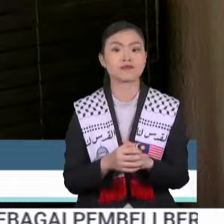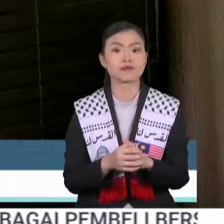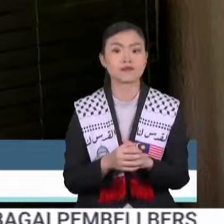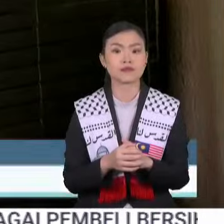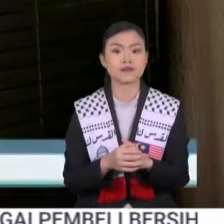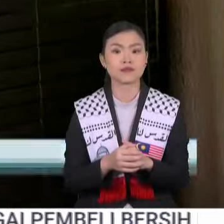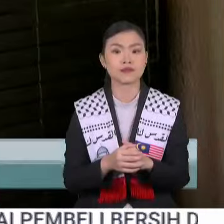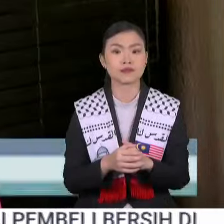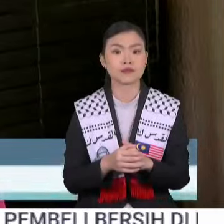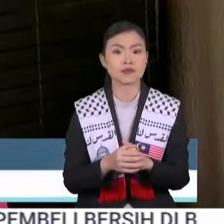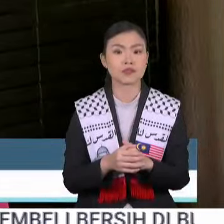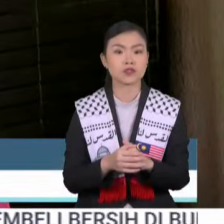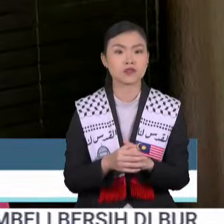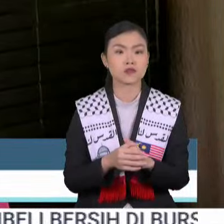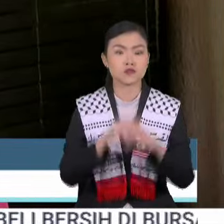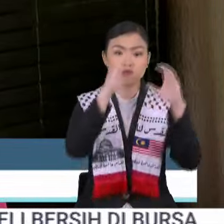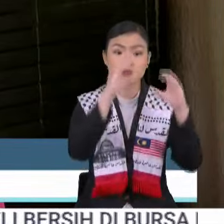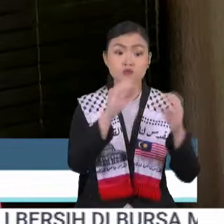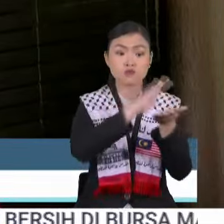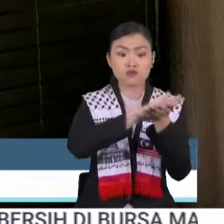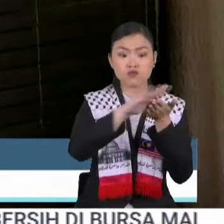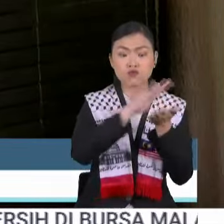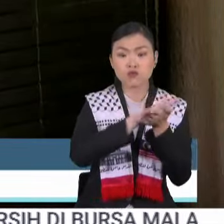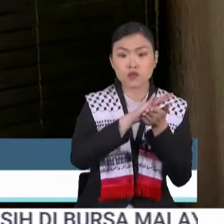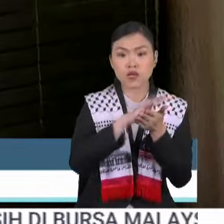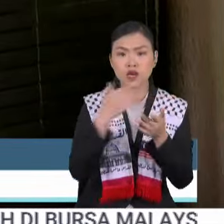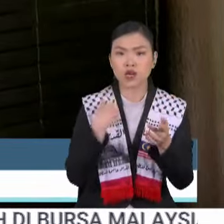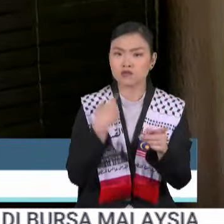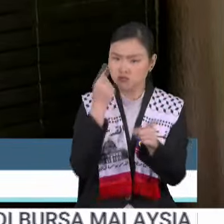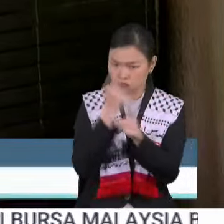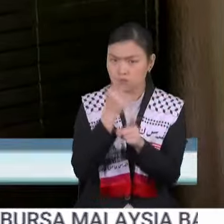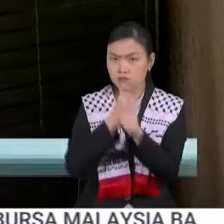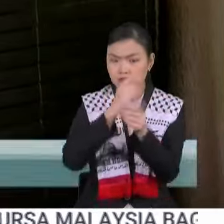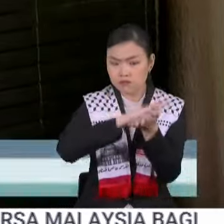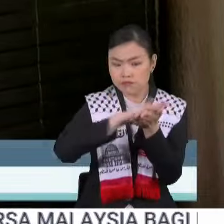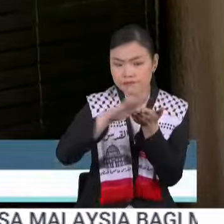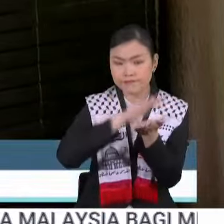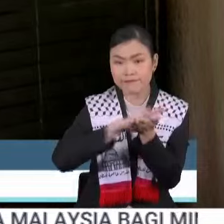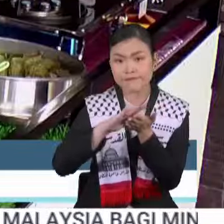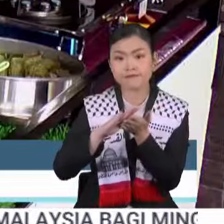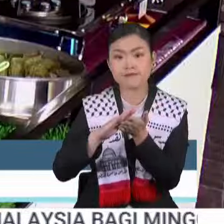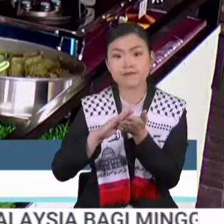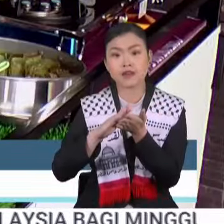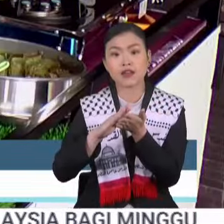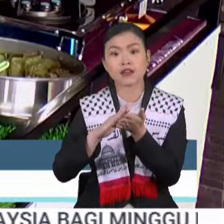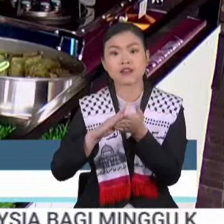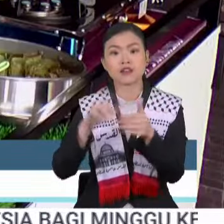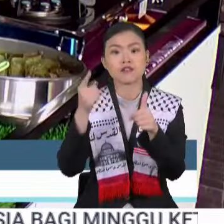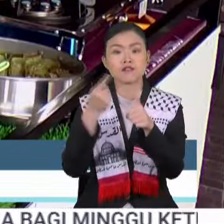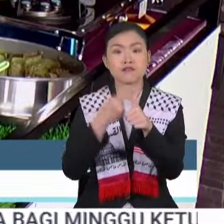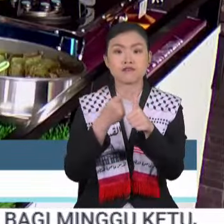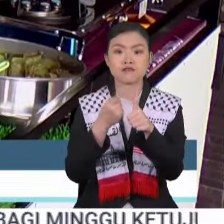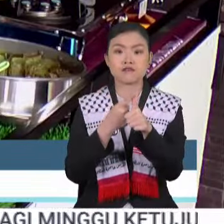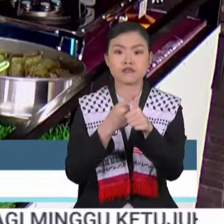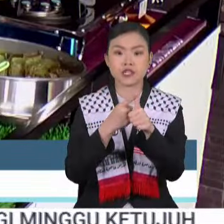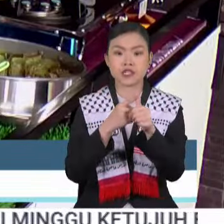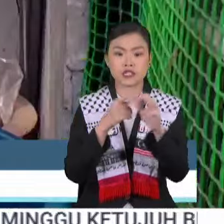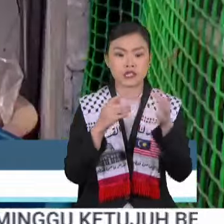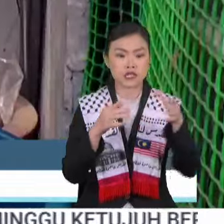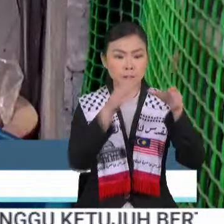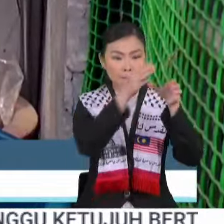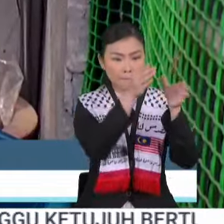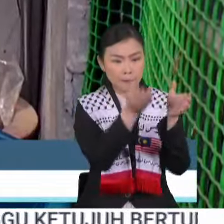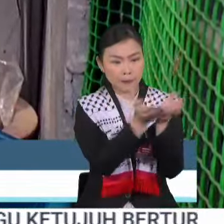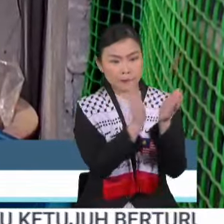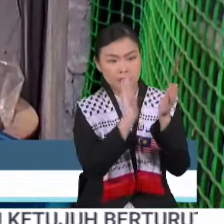Dari segi kebersihan, memang akak pastikan betul-betul bersihlah. Sebelum ni akak bersihkan tepi keliling semua,